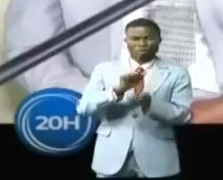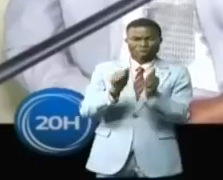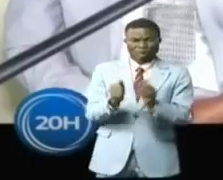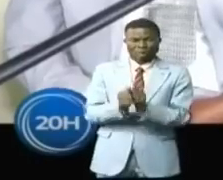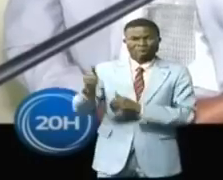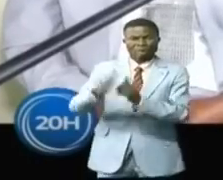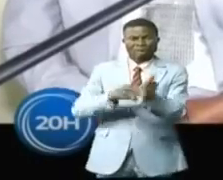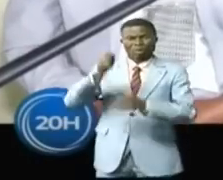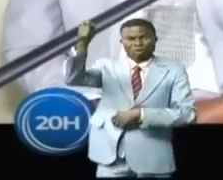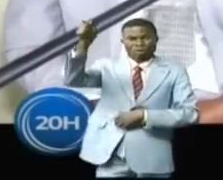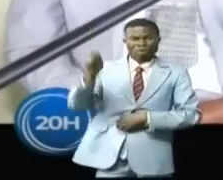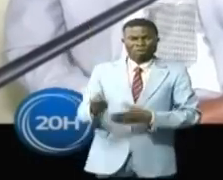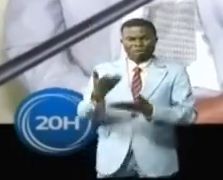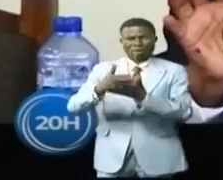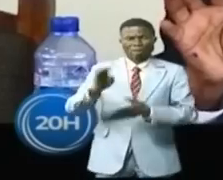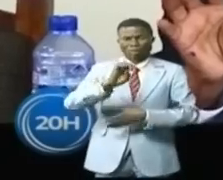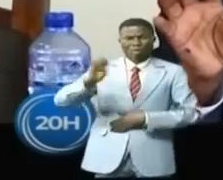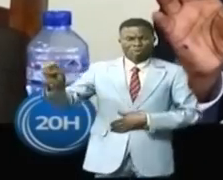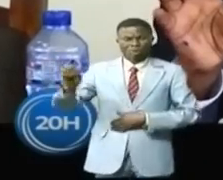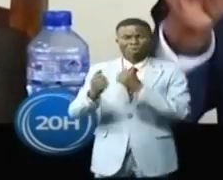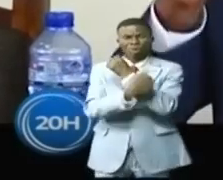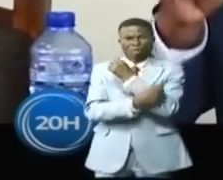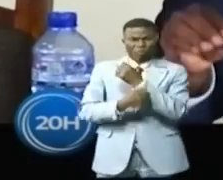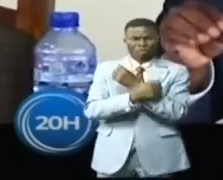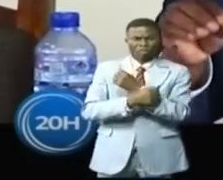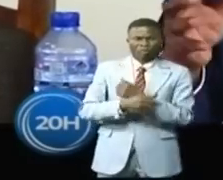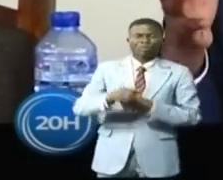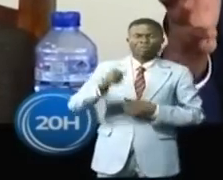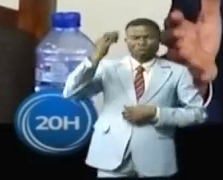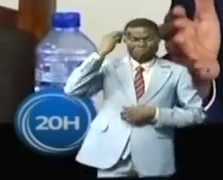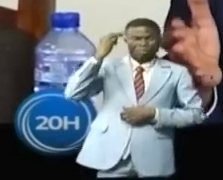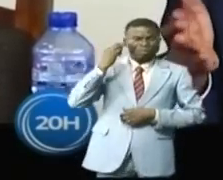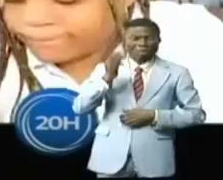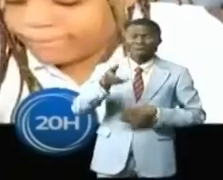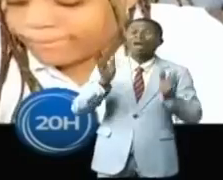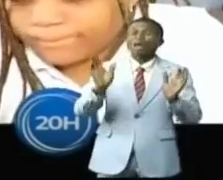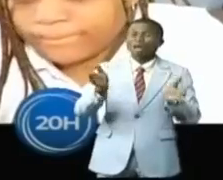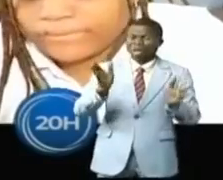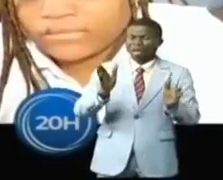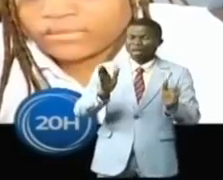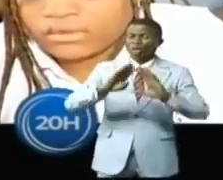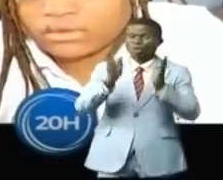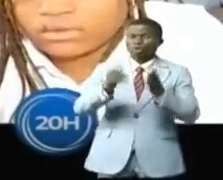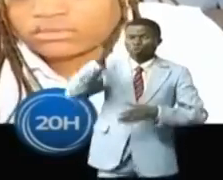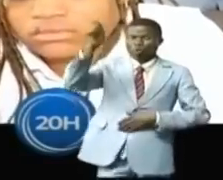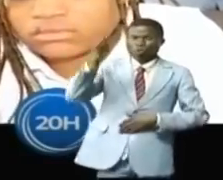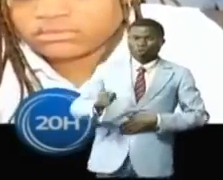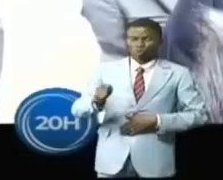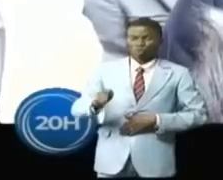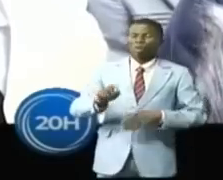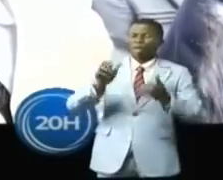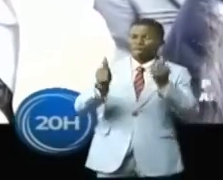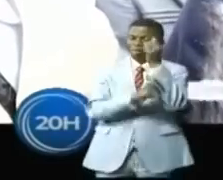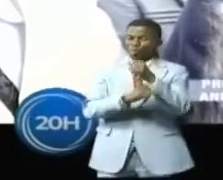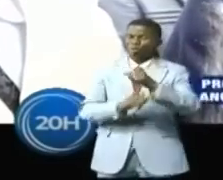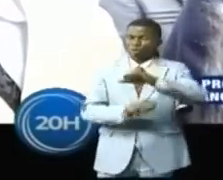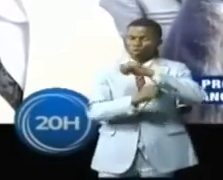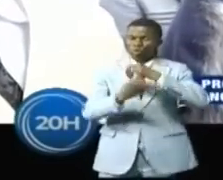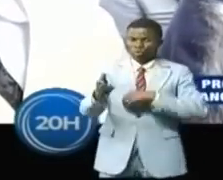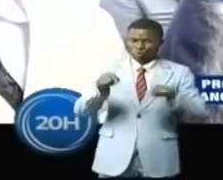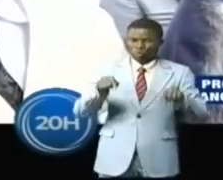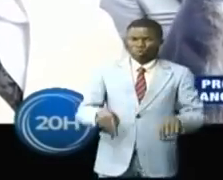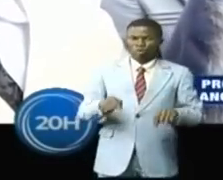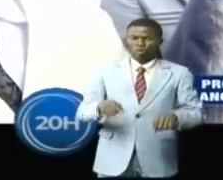des groupes armés dans la partie orientale du pays, Luzolo Bambi met en garde ces groupes armés et leurs parrains. Je pense